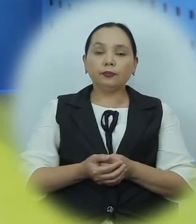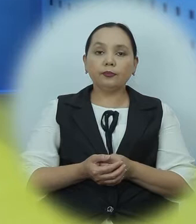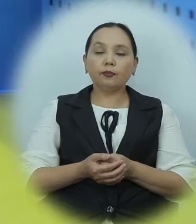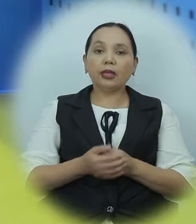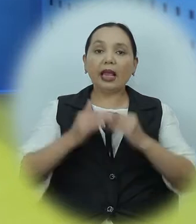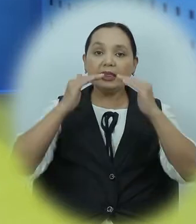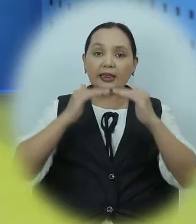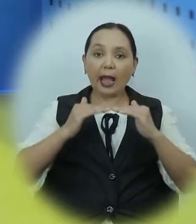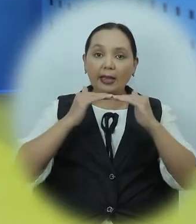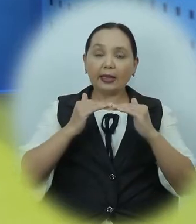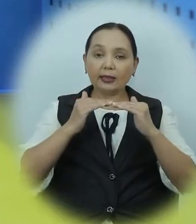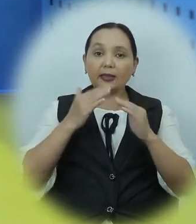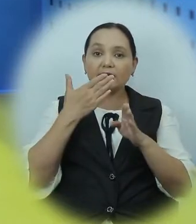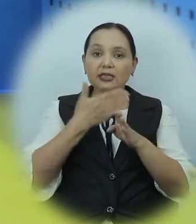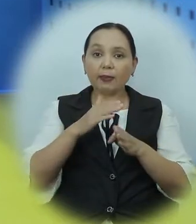Tak qismida